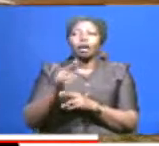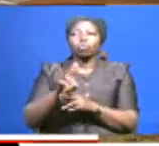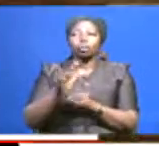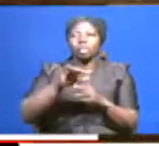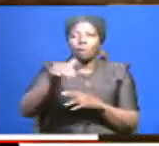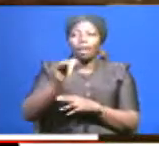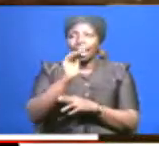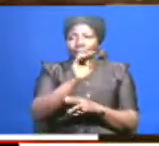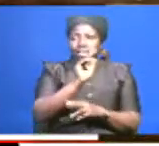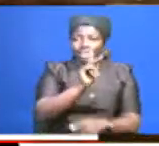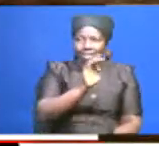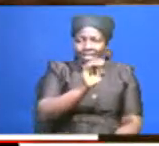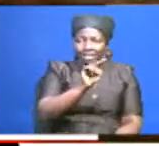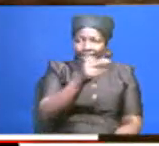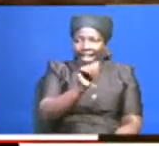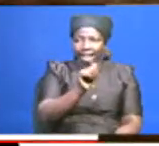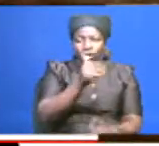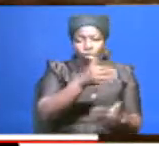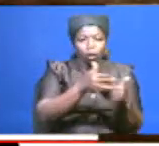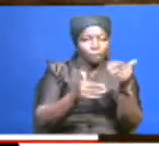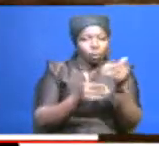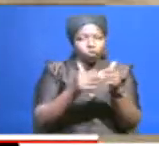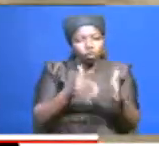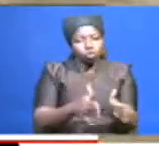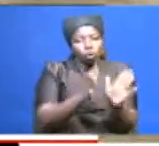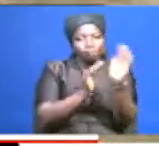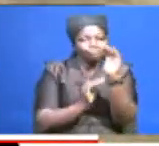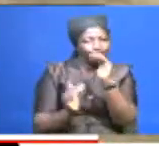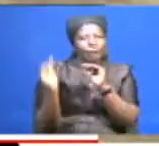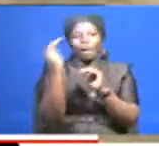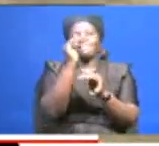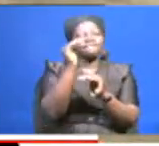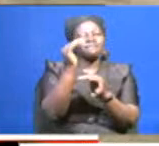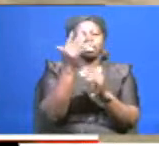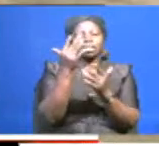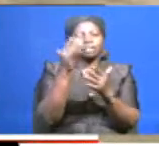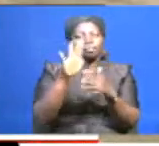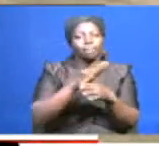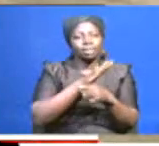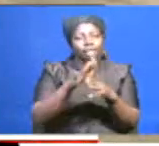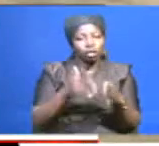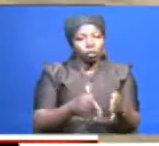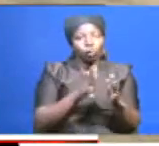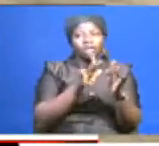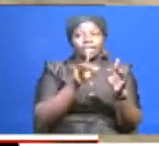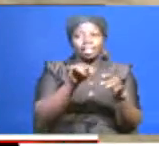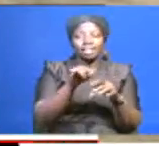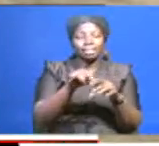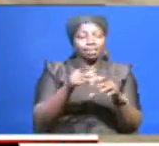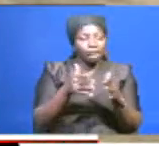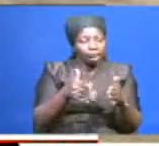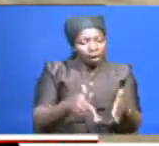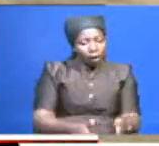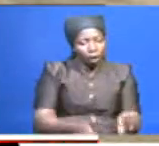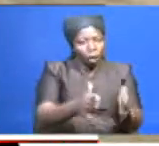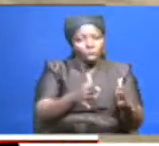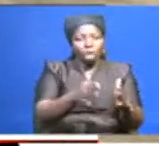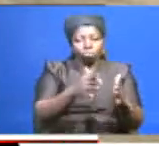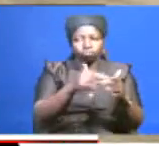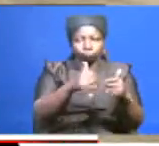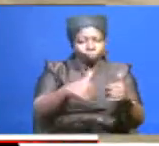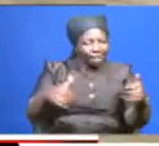Authority to construct flyovers along the busy highway. Hii mutaro hata sasa wakichimba na waweke mawe ni kazi ya